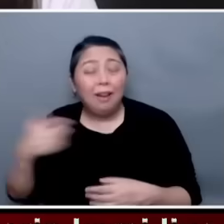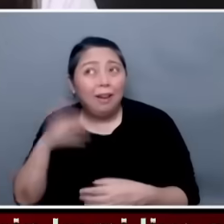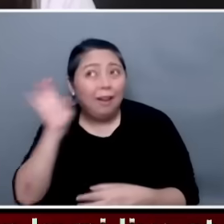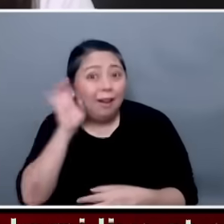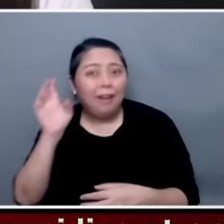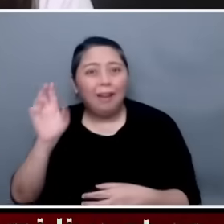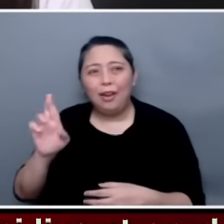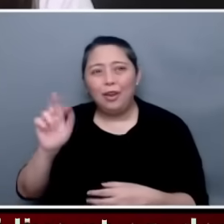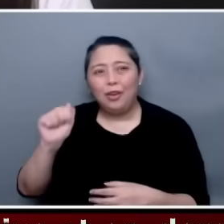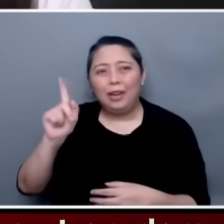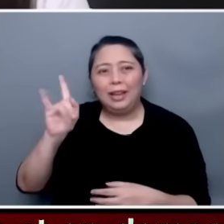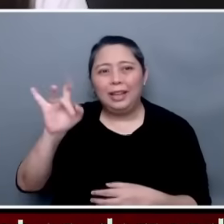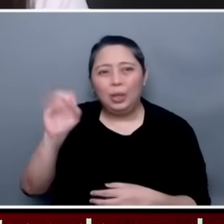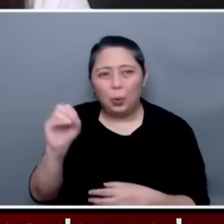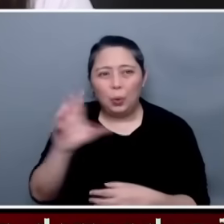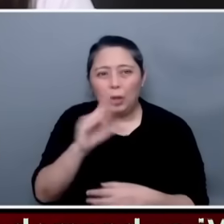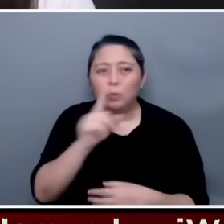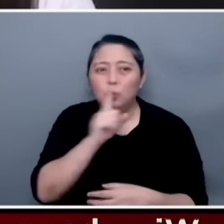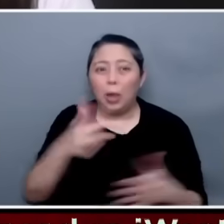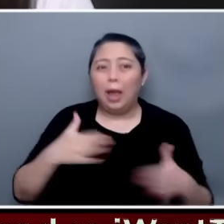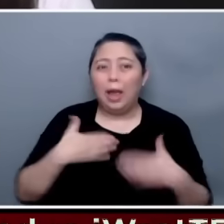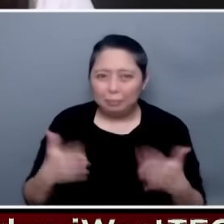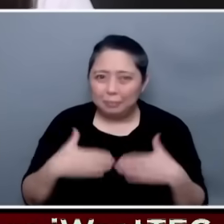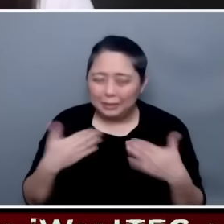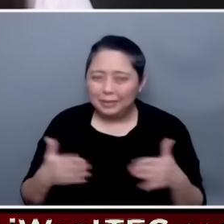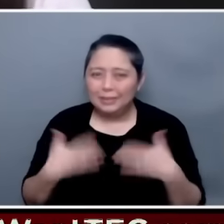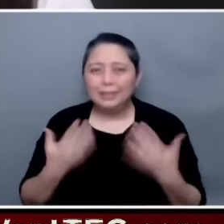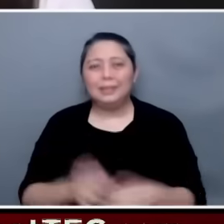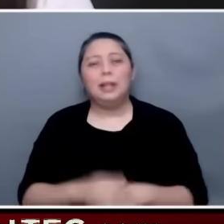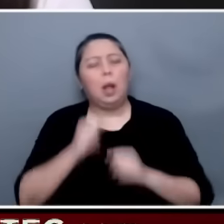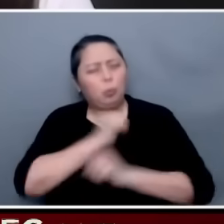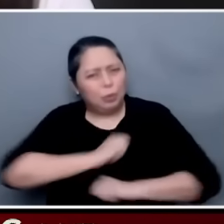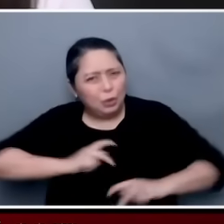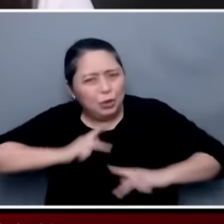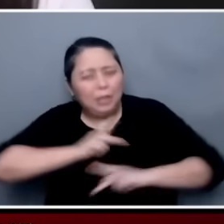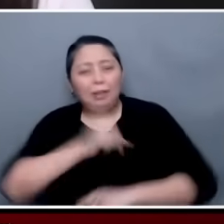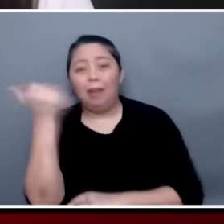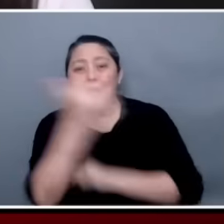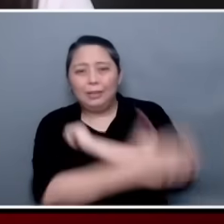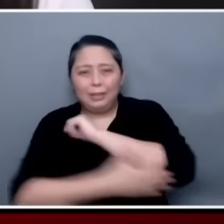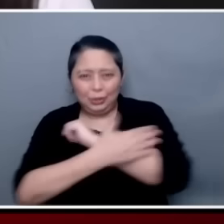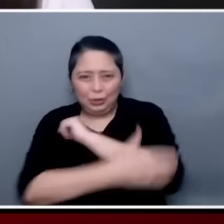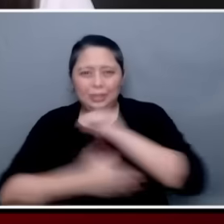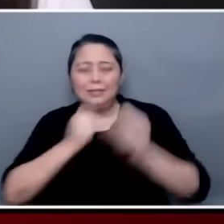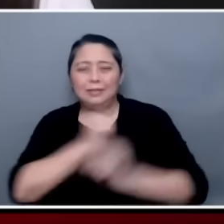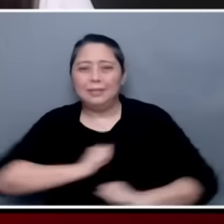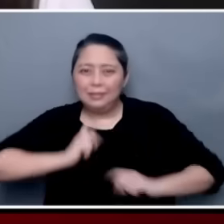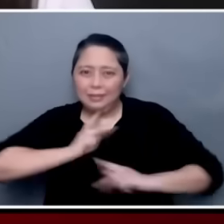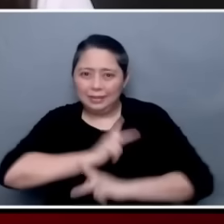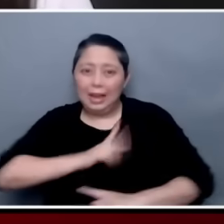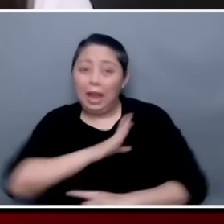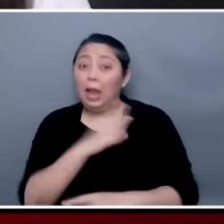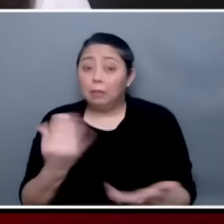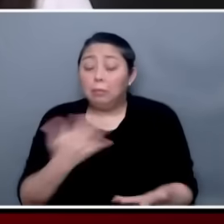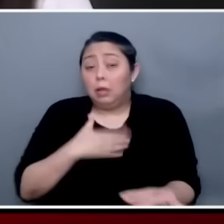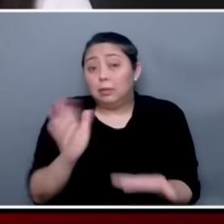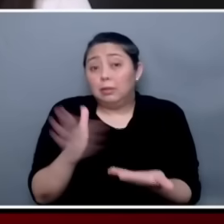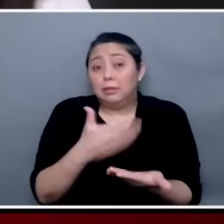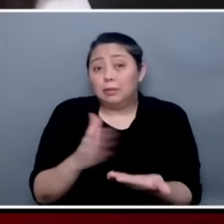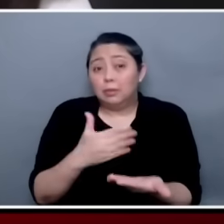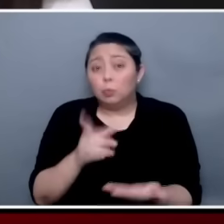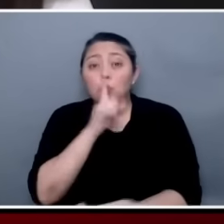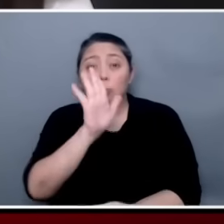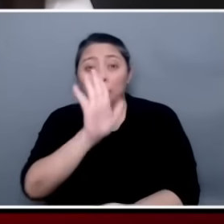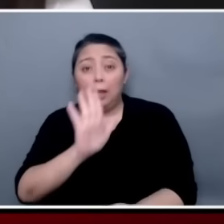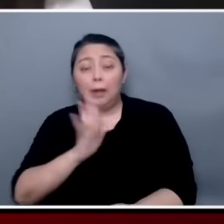sa pakiramdam na syempre ma-recognize yung work mo sa ibang bansa. Tsaka as an artist, yung isa sa pinakamalaki kong goal